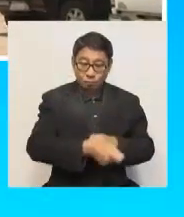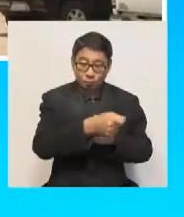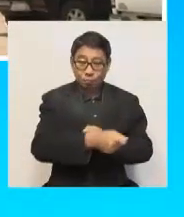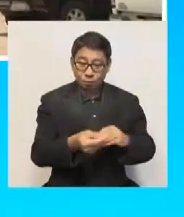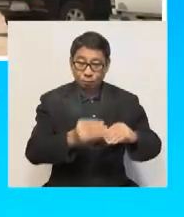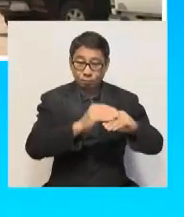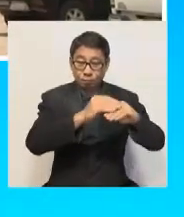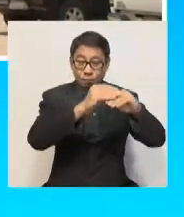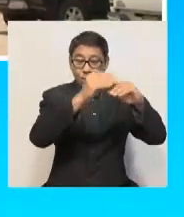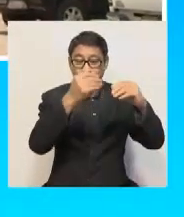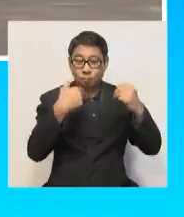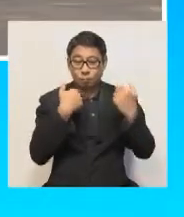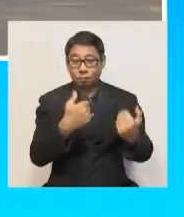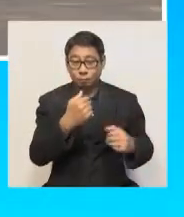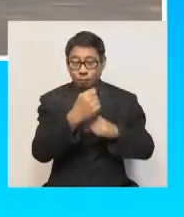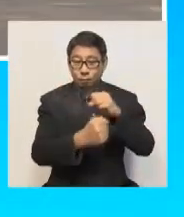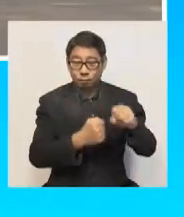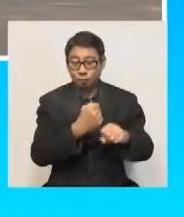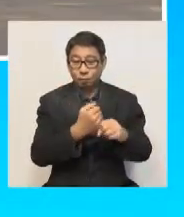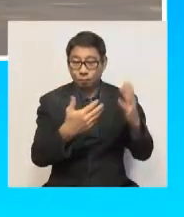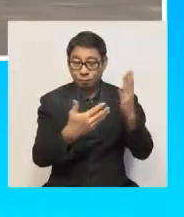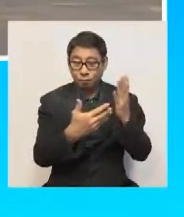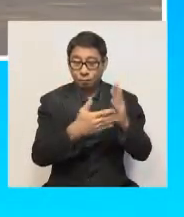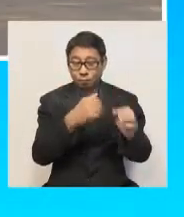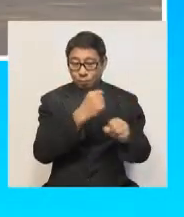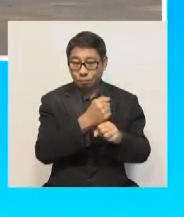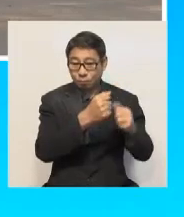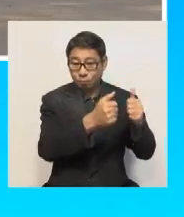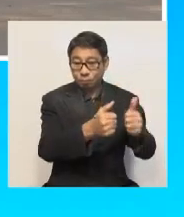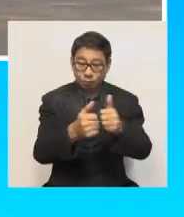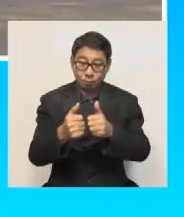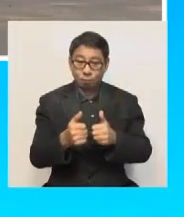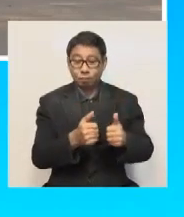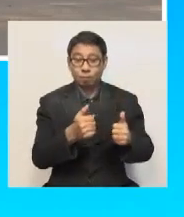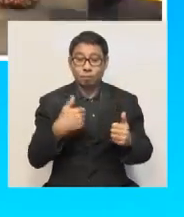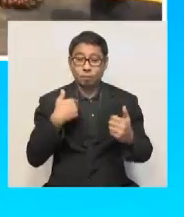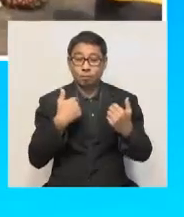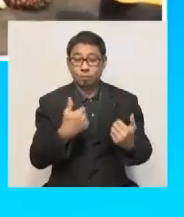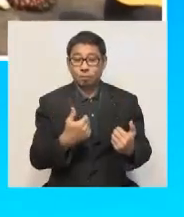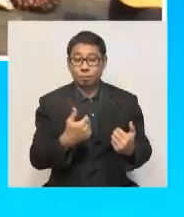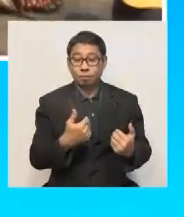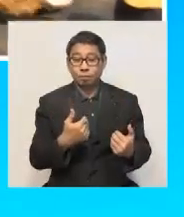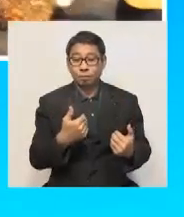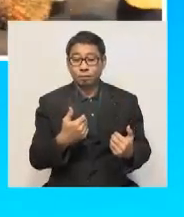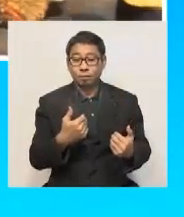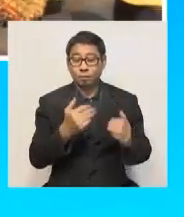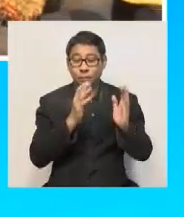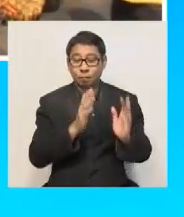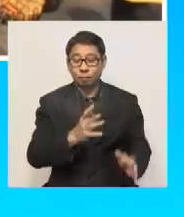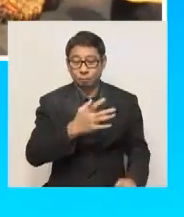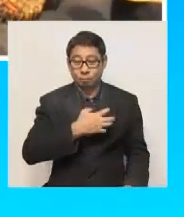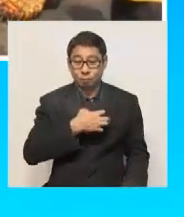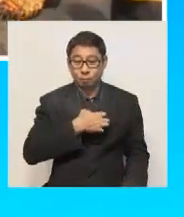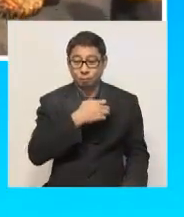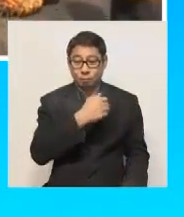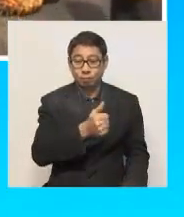นายวิชัยโภชนกิจนะคะอธิบดีกรมการค้าภายในซึ่งให้สัมภาษณ์ในรายการข่าวเช้า NVT เปิดเผยถึ